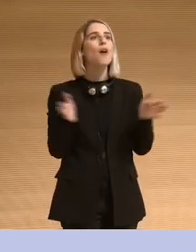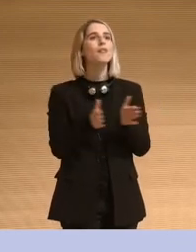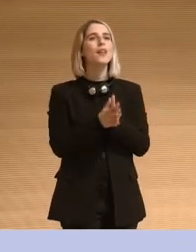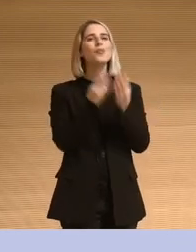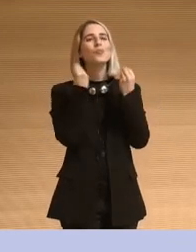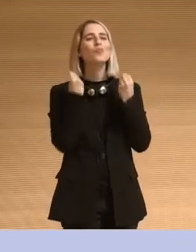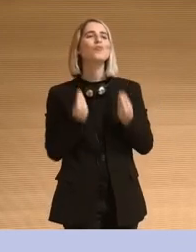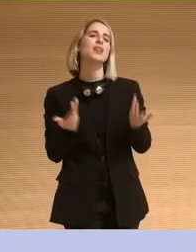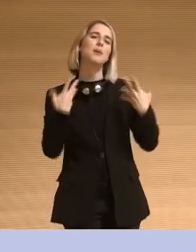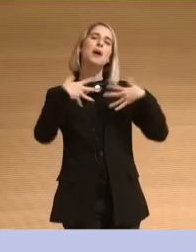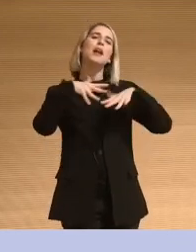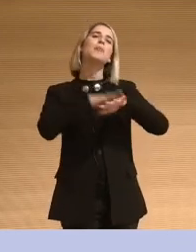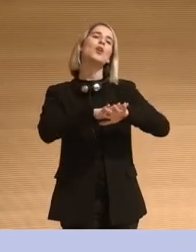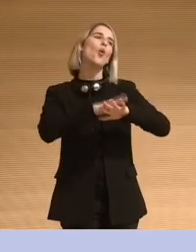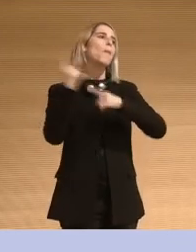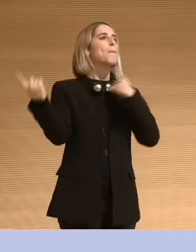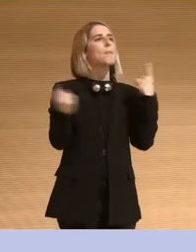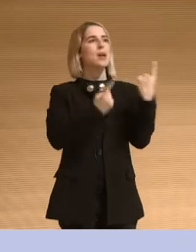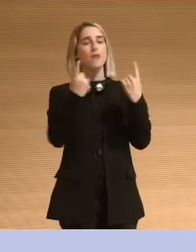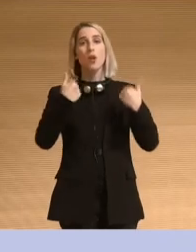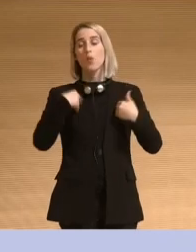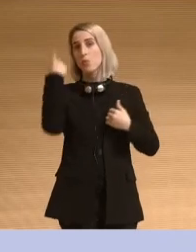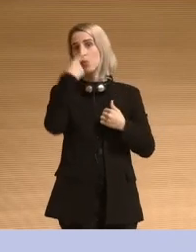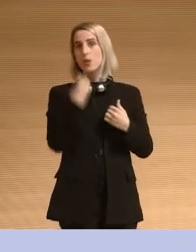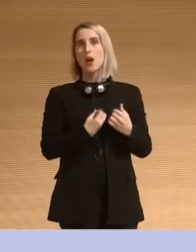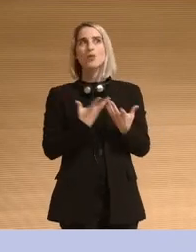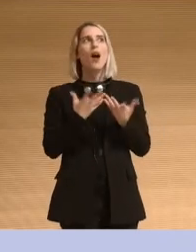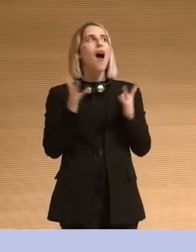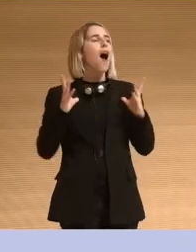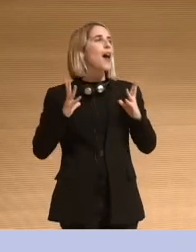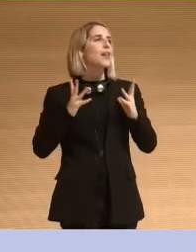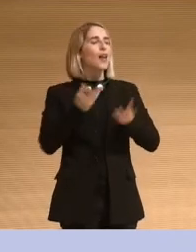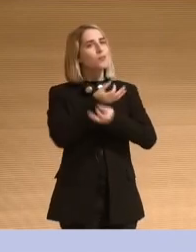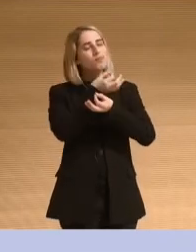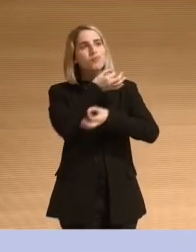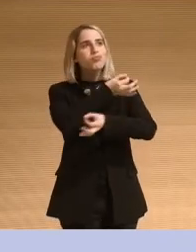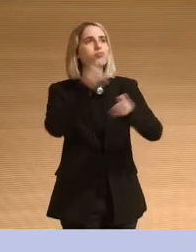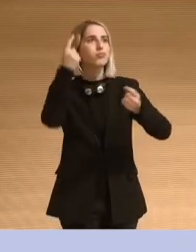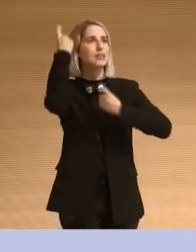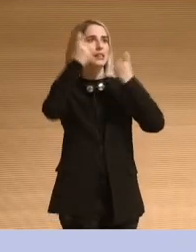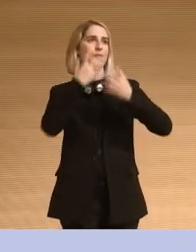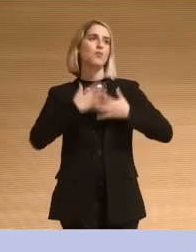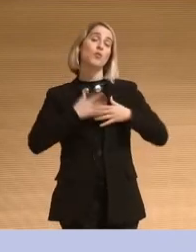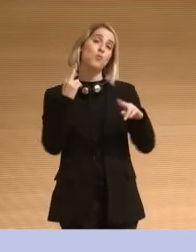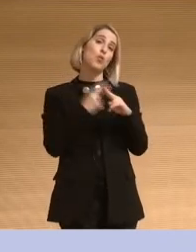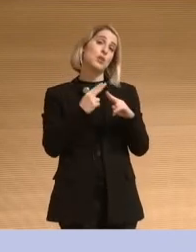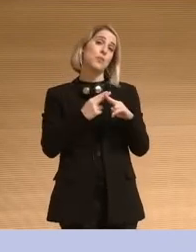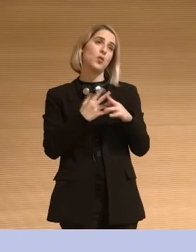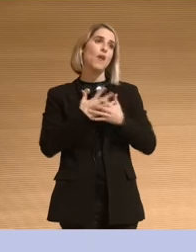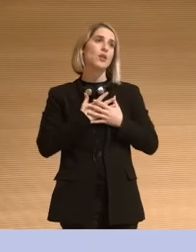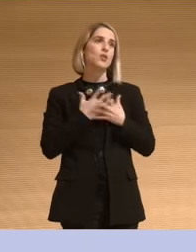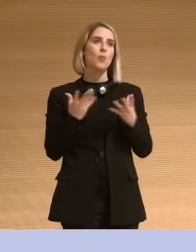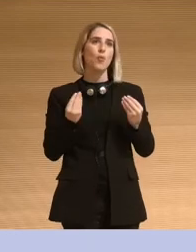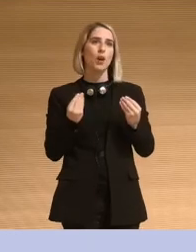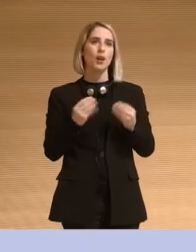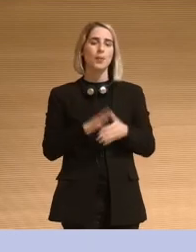και συμπεριληπτικό κλίμα, στο οποίο εγώ προσωπικά ένιωσα άνετα να μοιραστώ τις σκέψεις μου. Και αυτό θεωρώ ότι είναι πολύ σημαντικό. Σας ευχαριστώ και